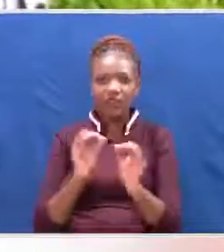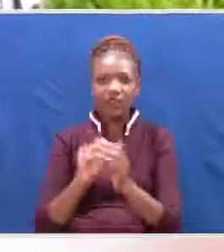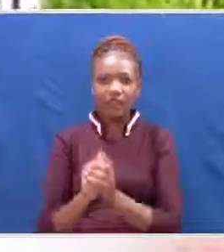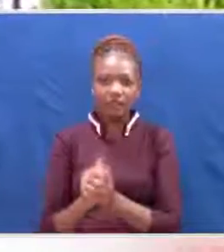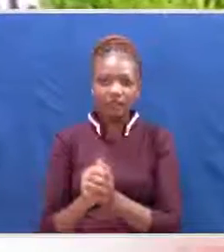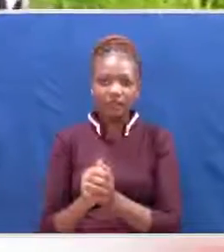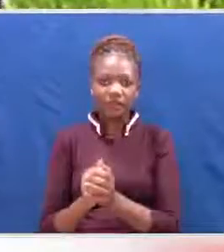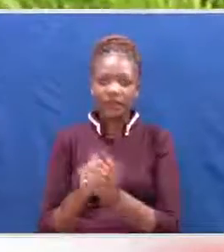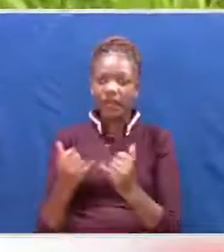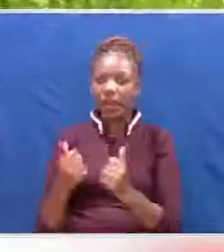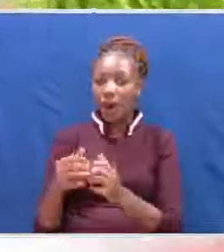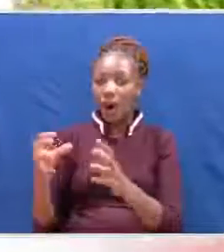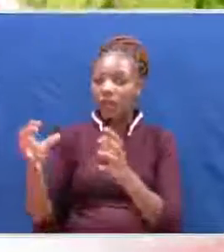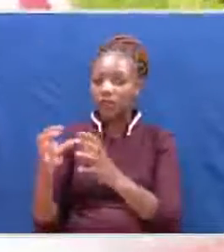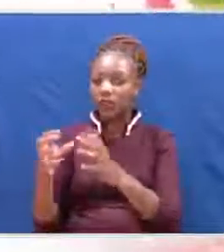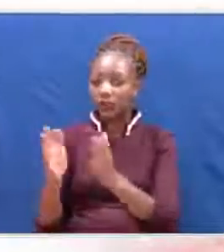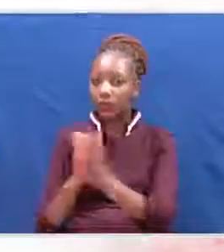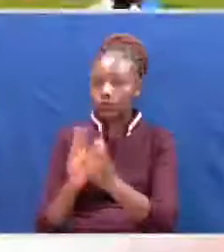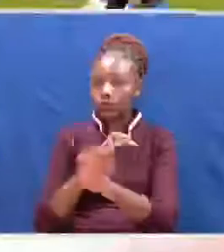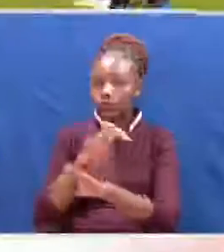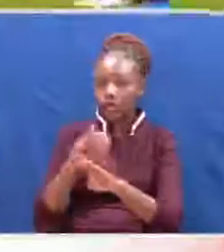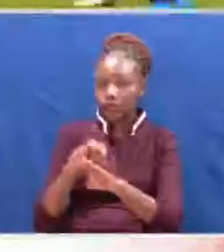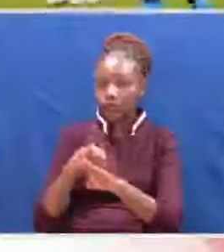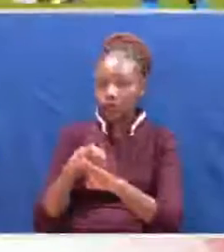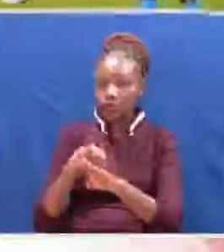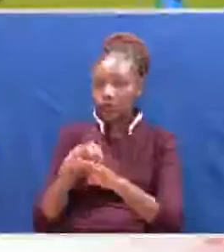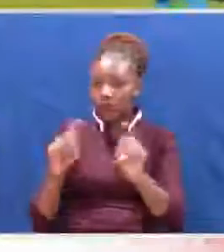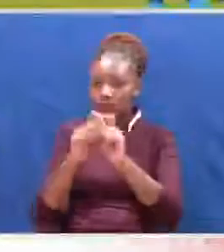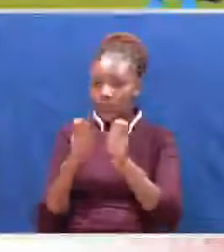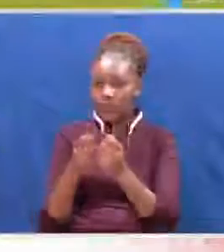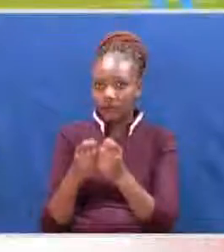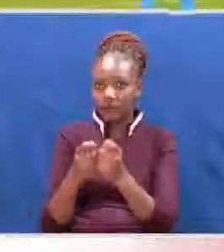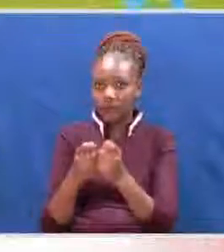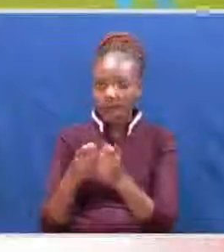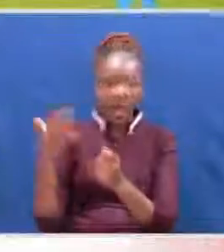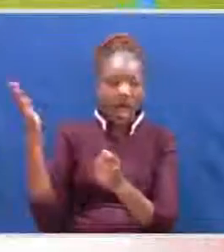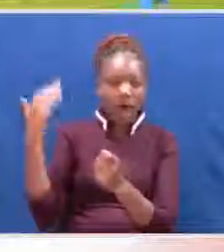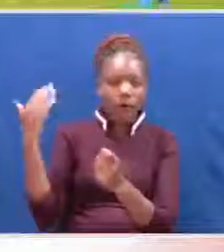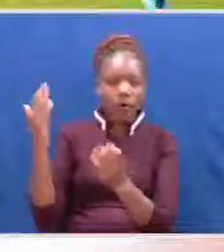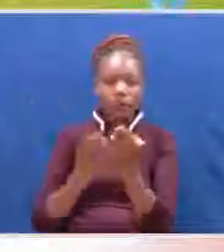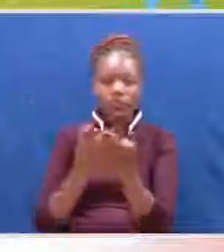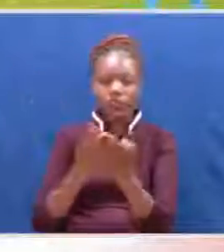with the National Super League side Kisumu All-Stars, was Ochieng's head coach at Sony Sugar.